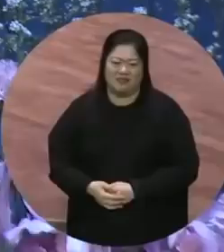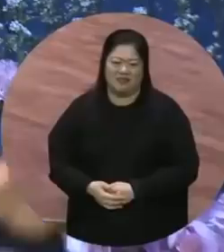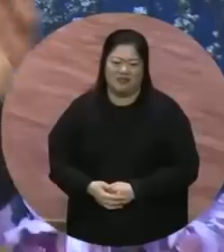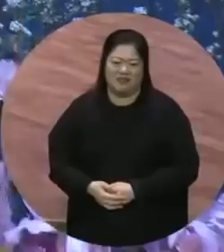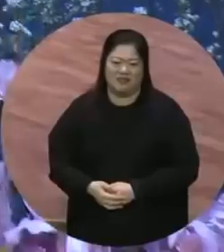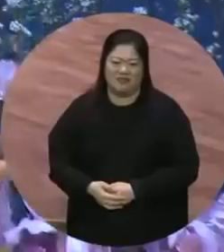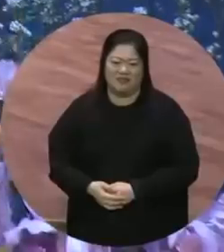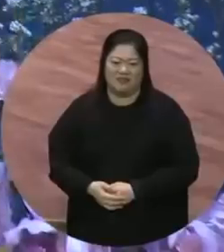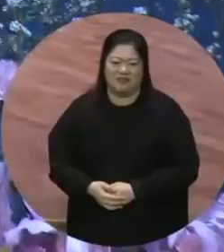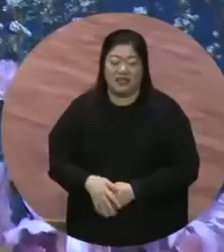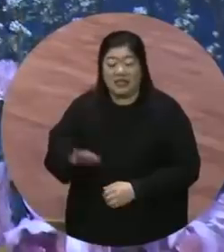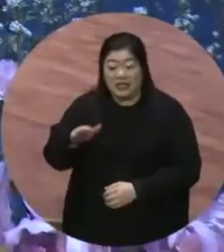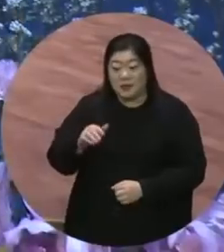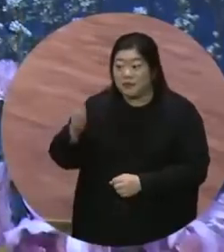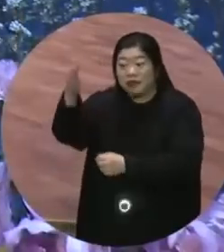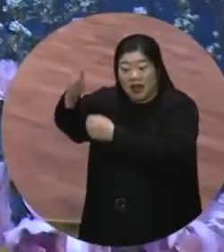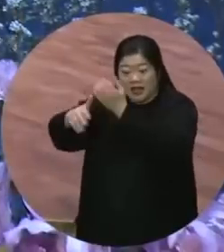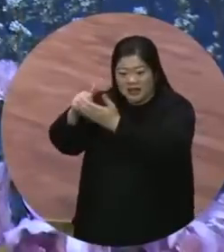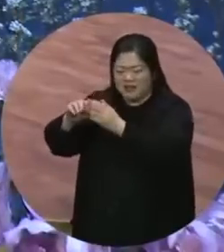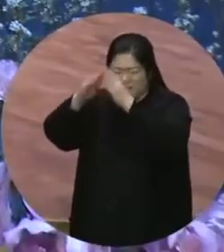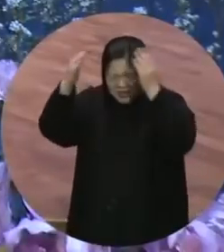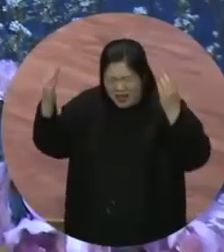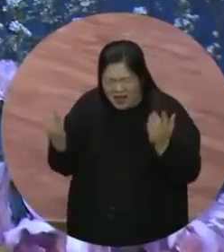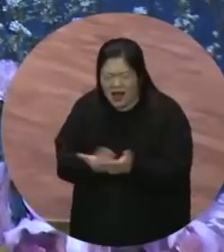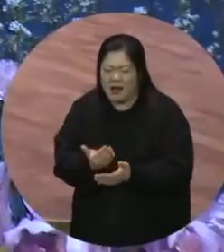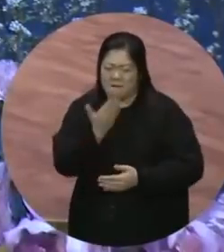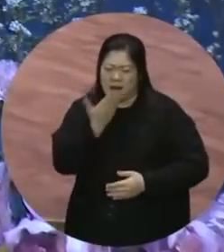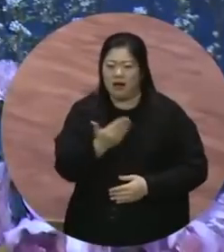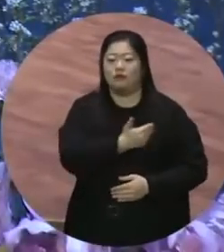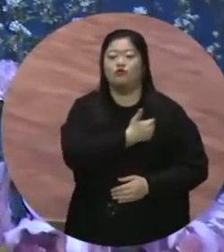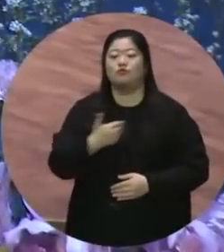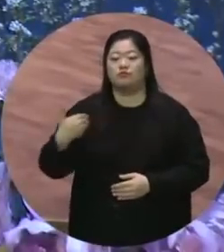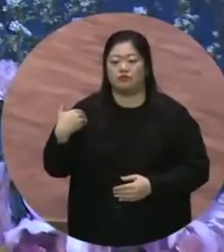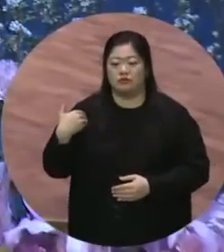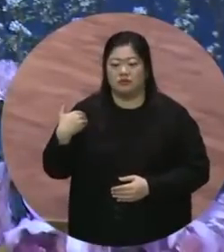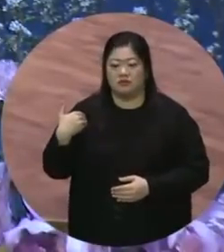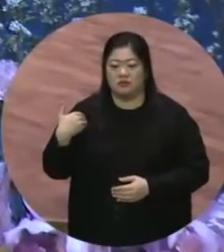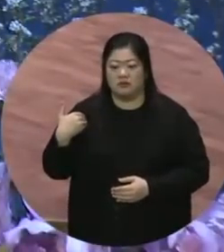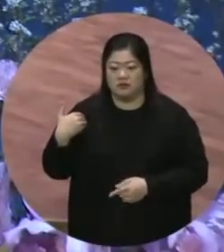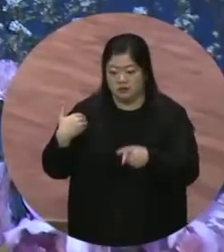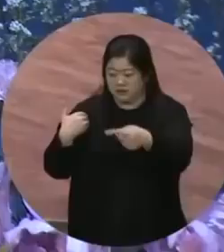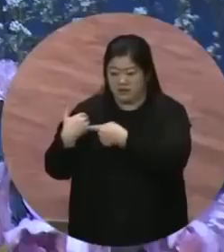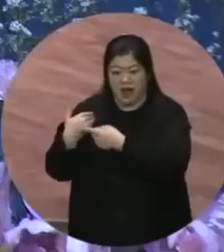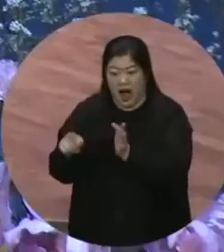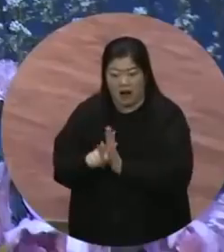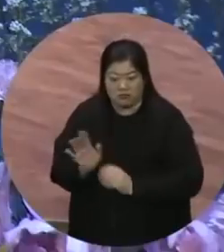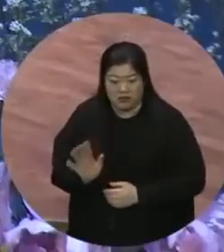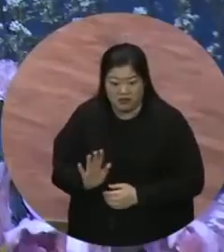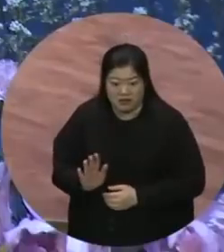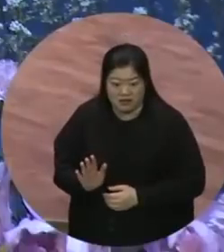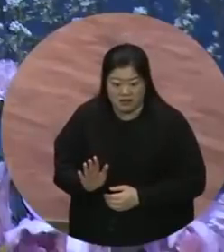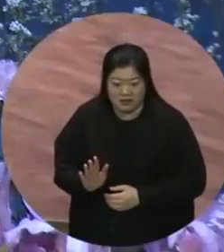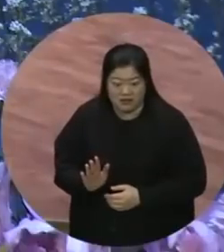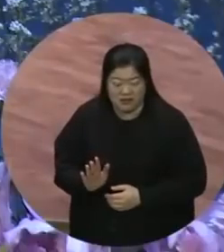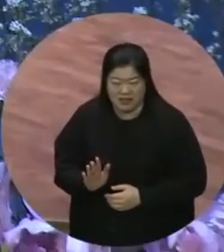엘사다 불가능을 가능케 하신 하나님. 그 하나님 믿으시라니까요.